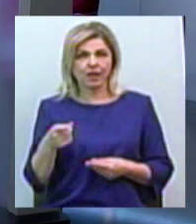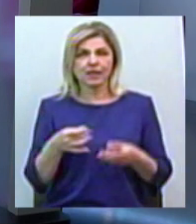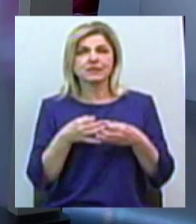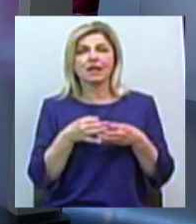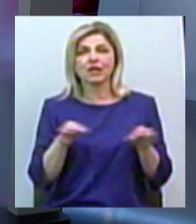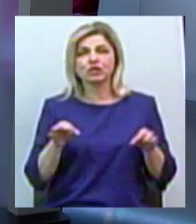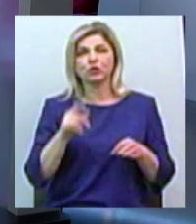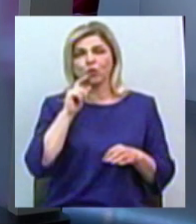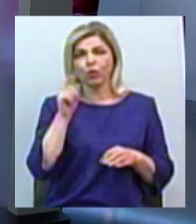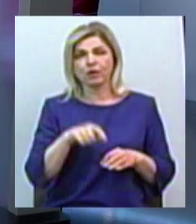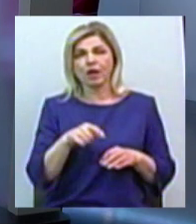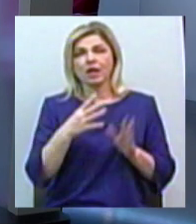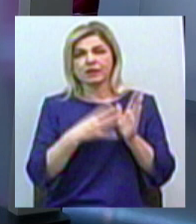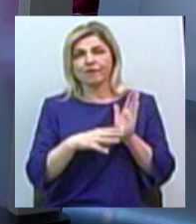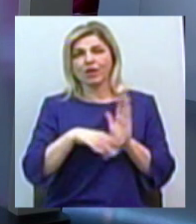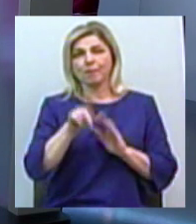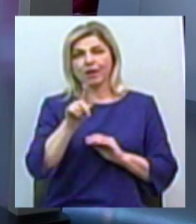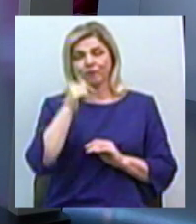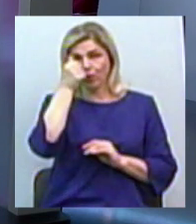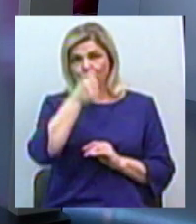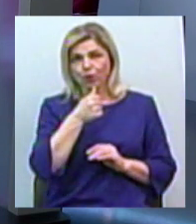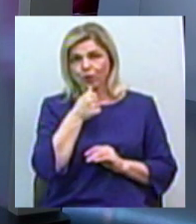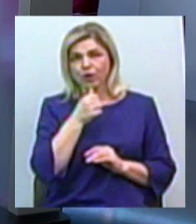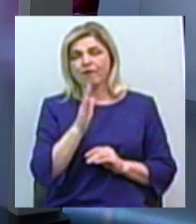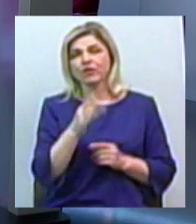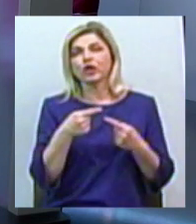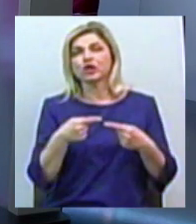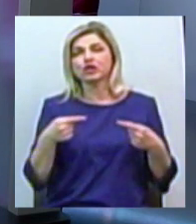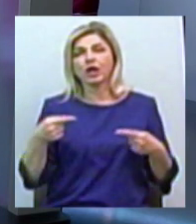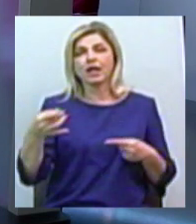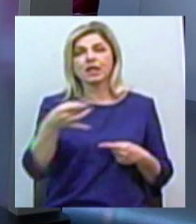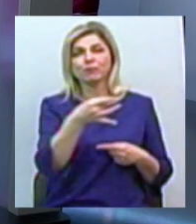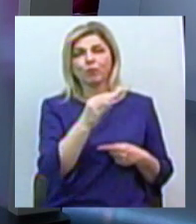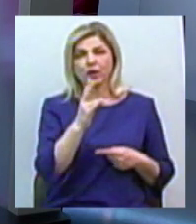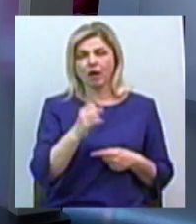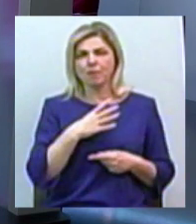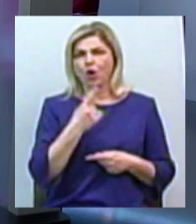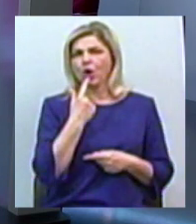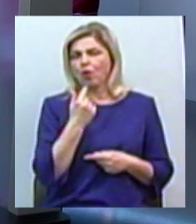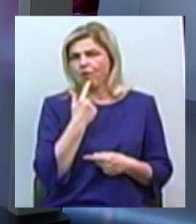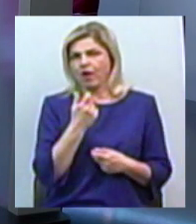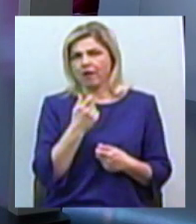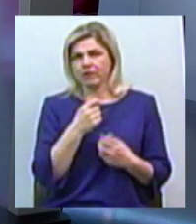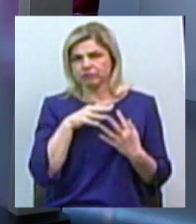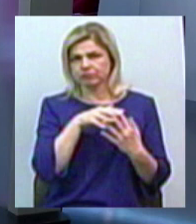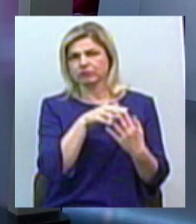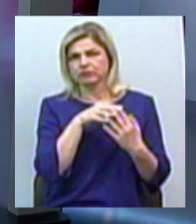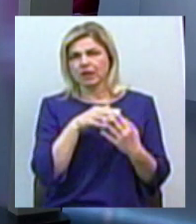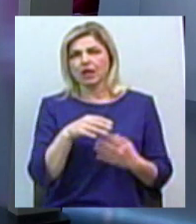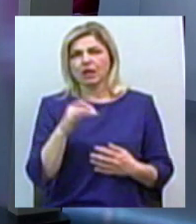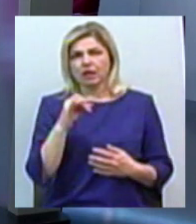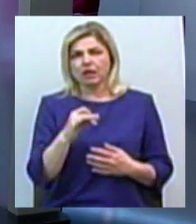Україні 1991 року. В інших республіках були криваві сутички, в Тбілісі ще 90-му,